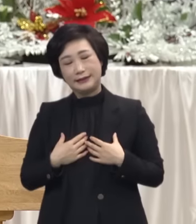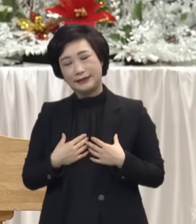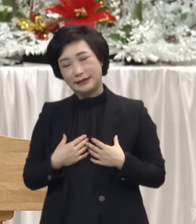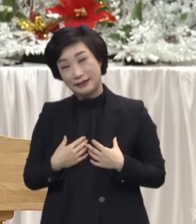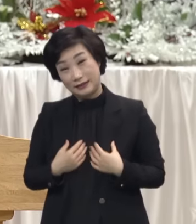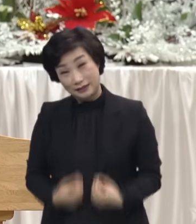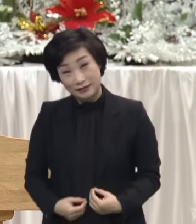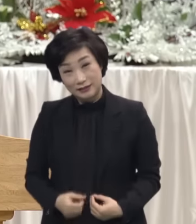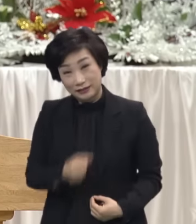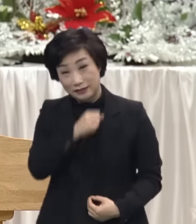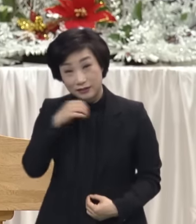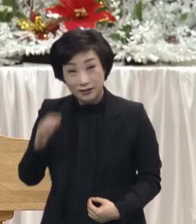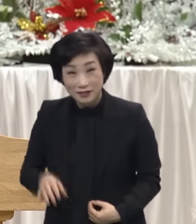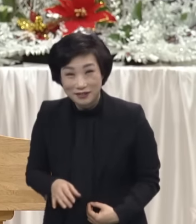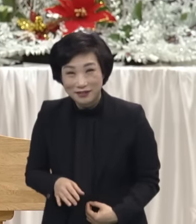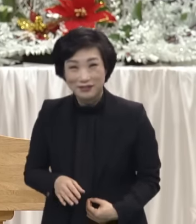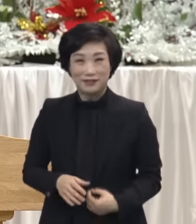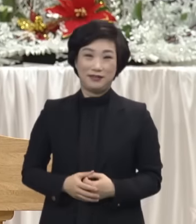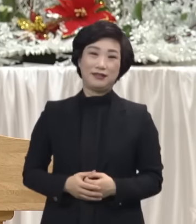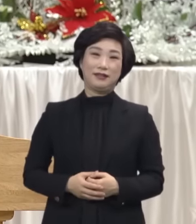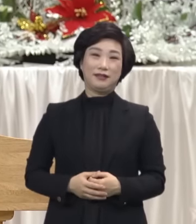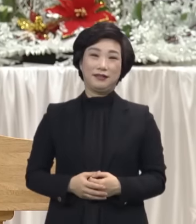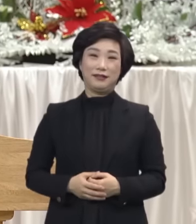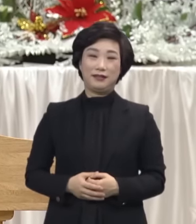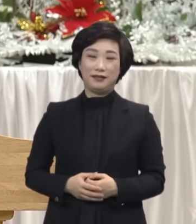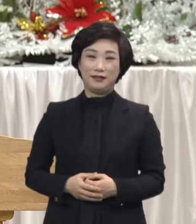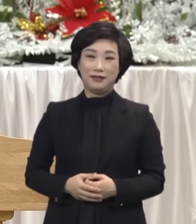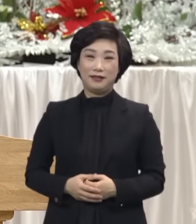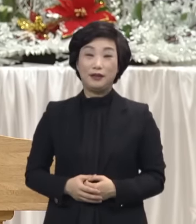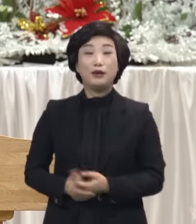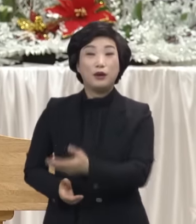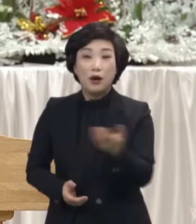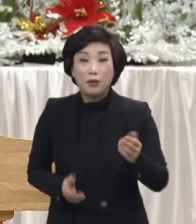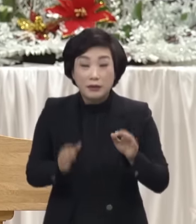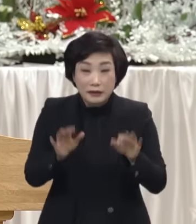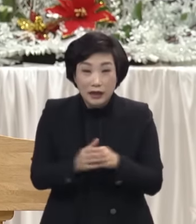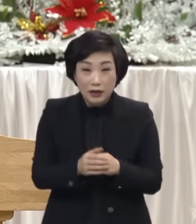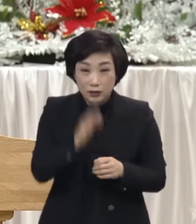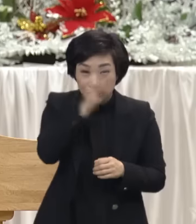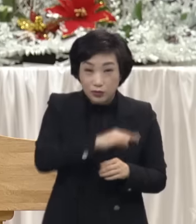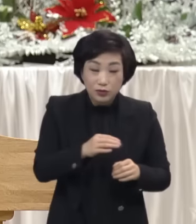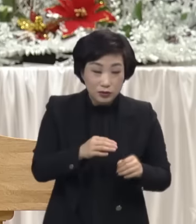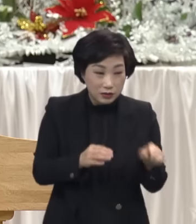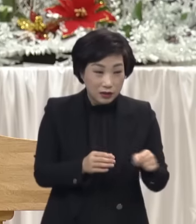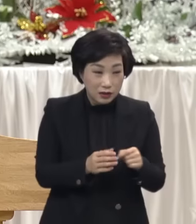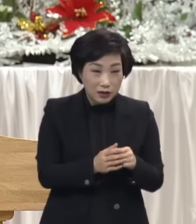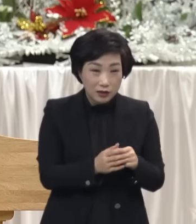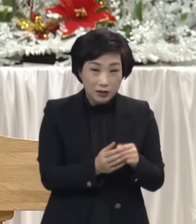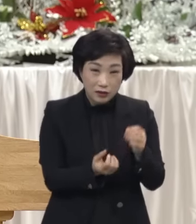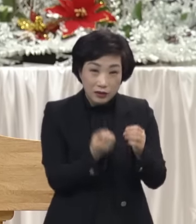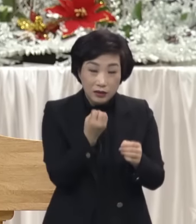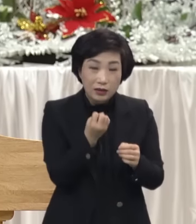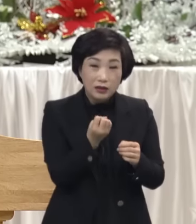없죠. 예. 그러니까 벌써 쭉정이가 생겼을 때